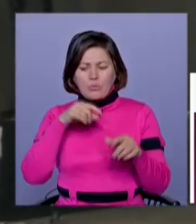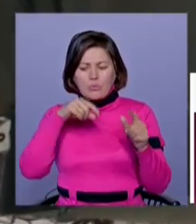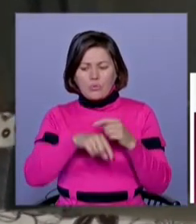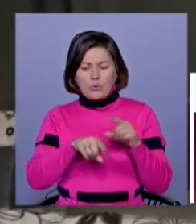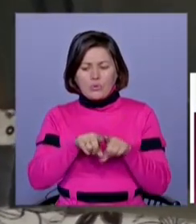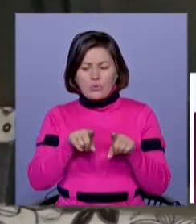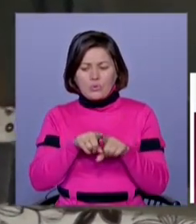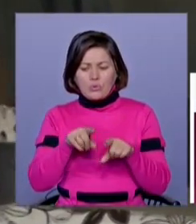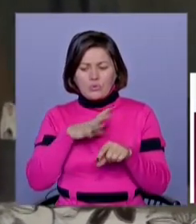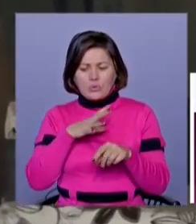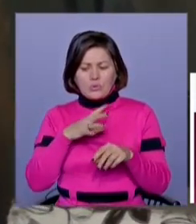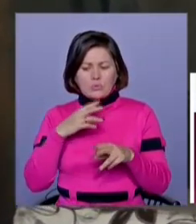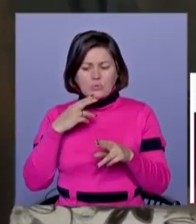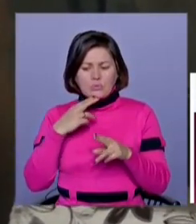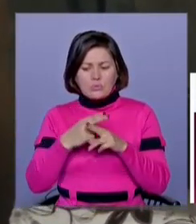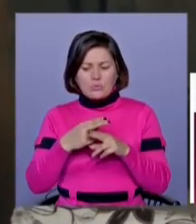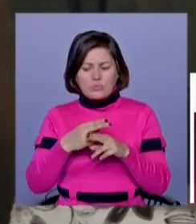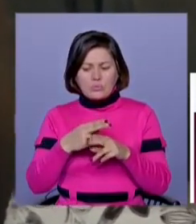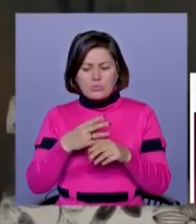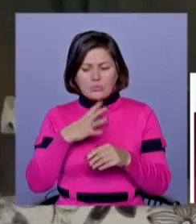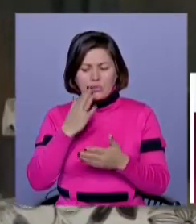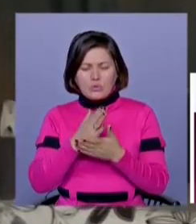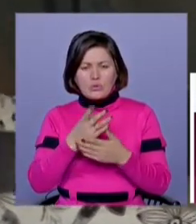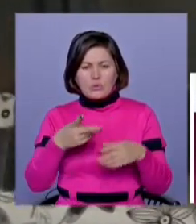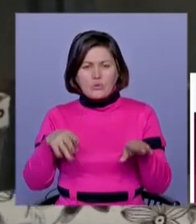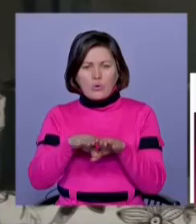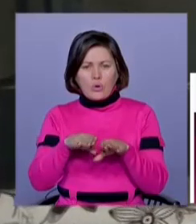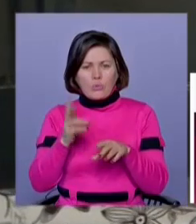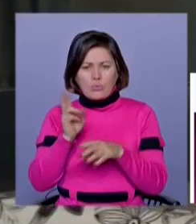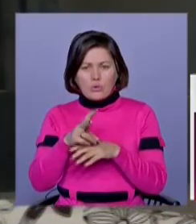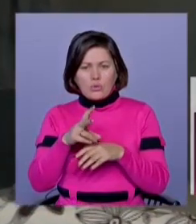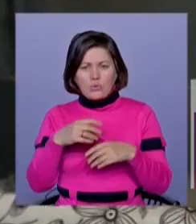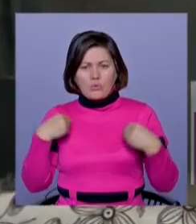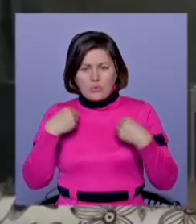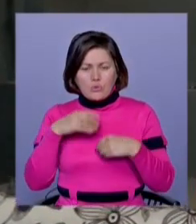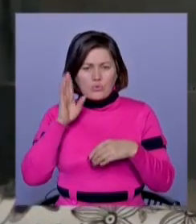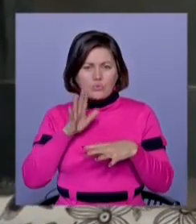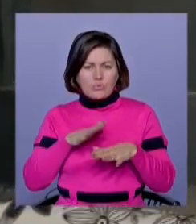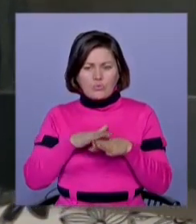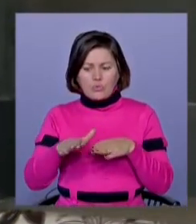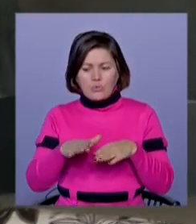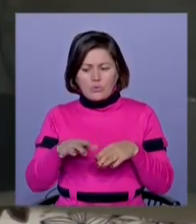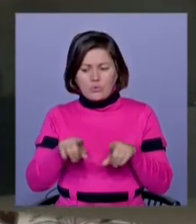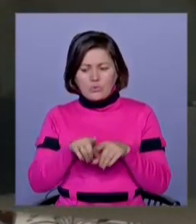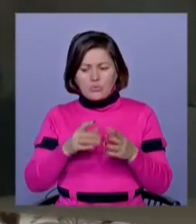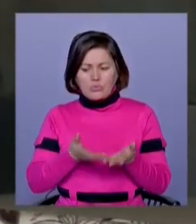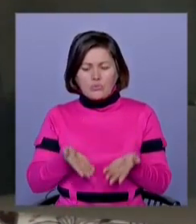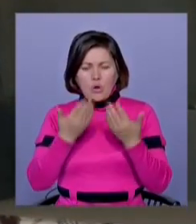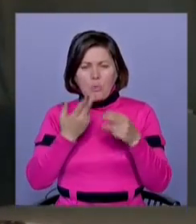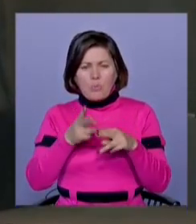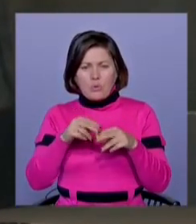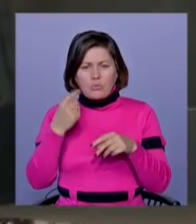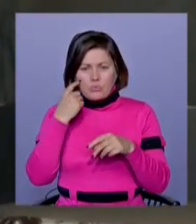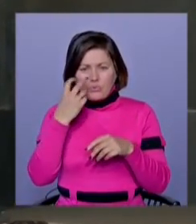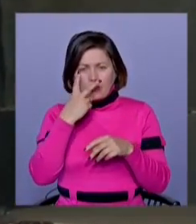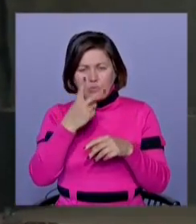мен сіңілім жатыр, оны көрген жоқ. Сол жер жауға келген кезінде курткасы уже су толып, адам өлгеннен бетіне шығады, сол кезде бірақ